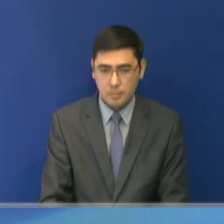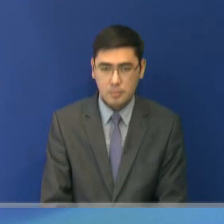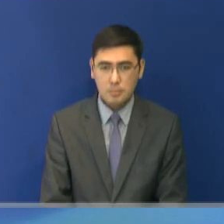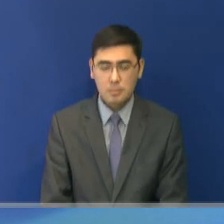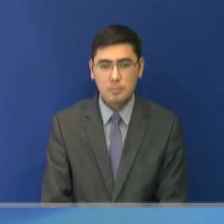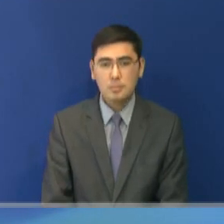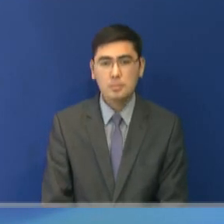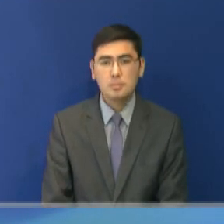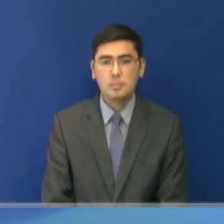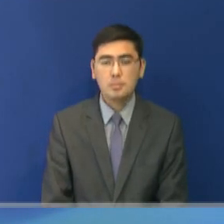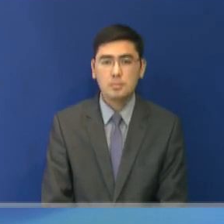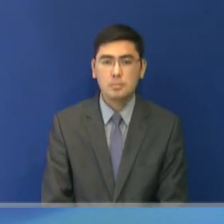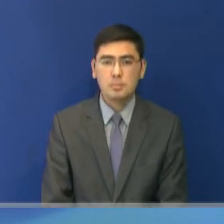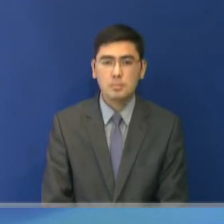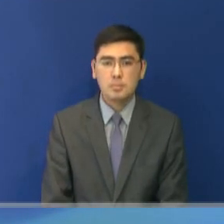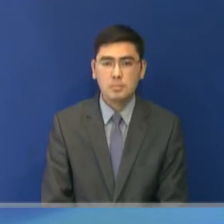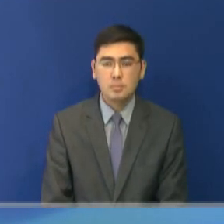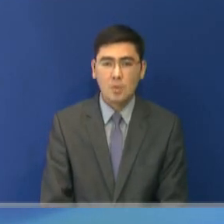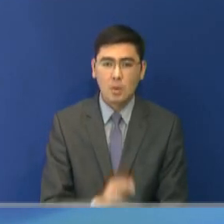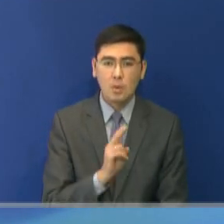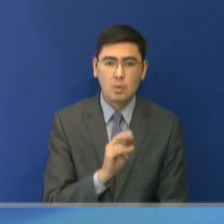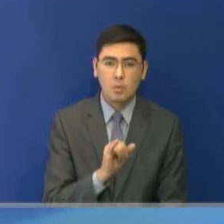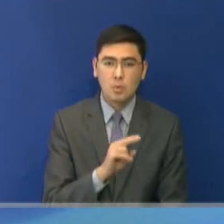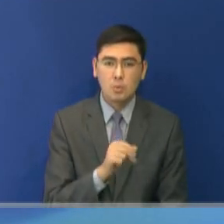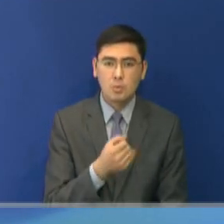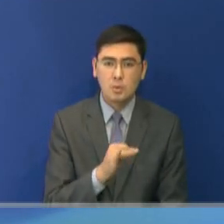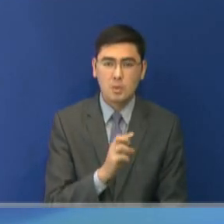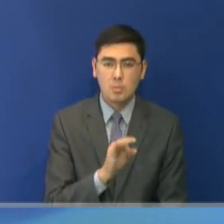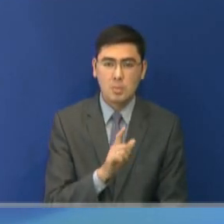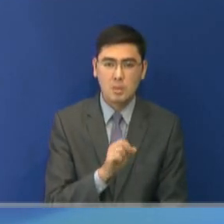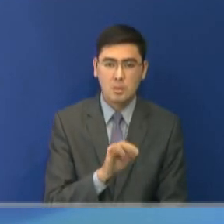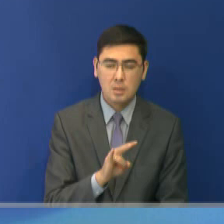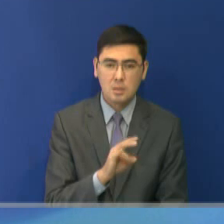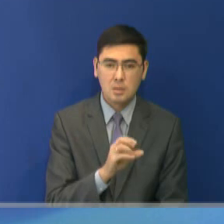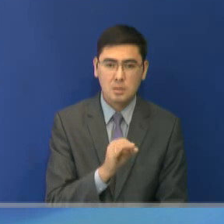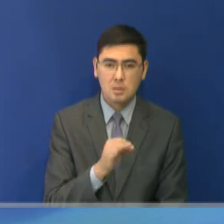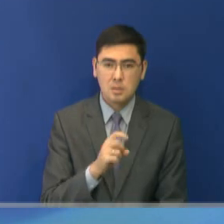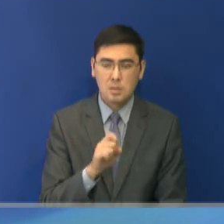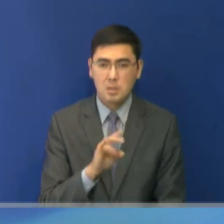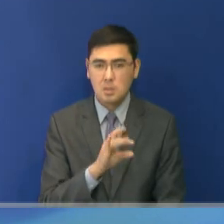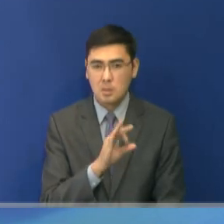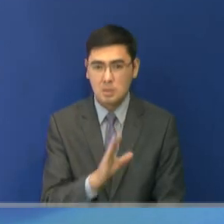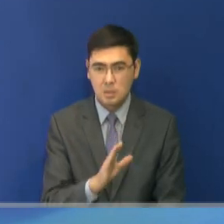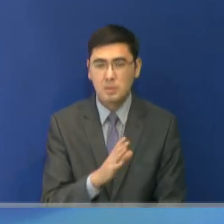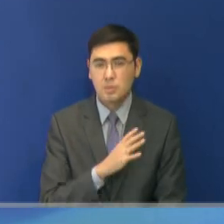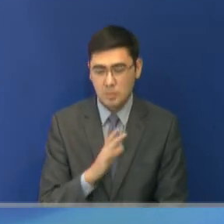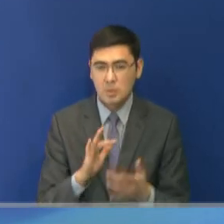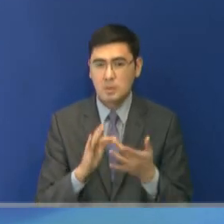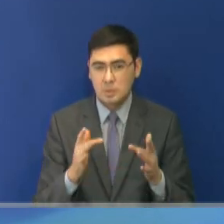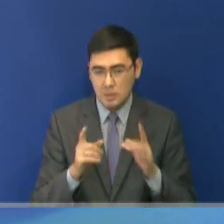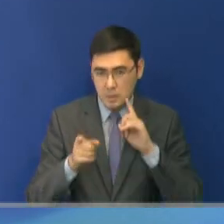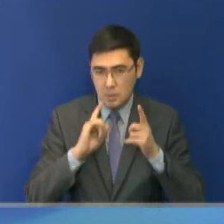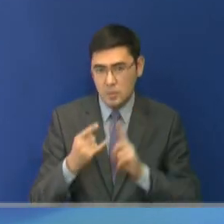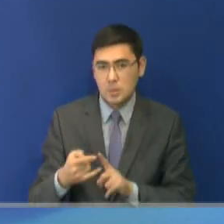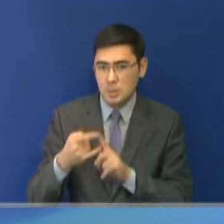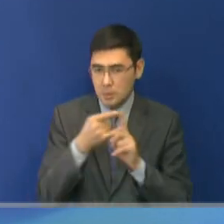Руководитель городского отдела земельных отношений Кудайберген Сейлханов провел онлайн-пресс-конференцию в региональной службе коммуникации. В ходе